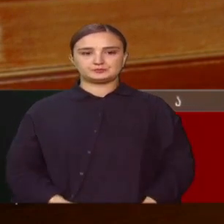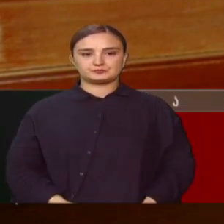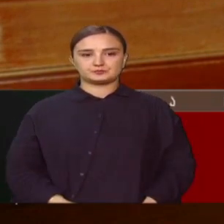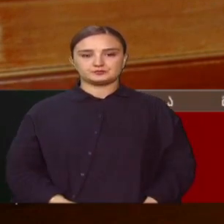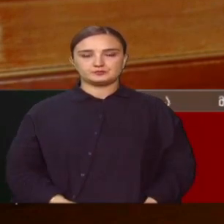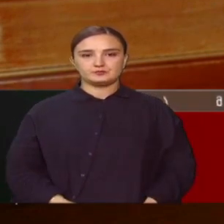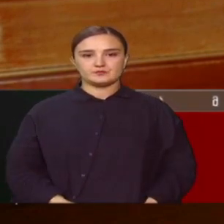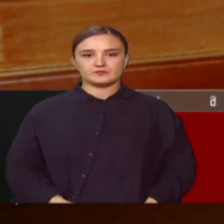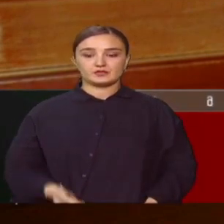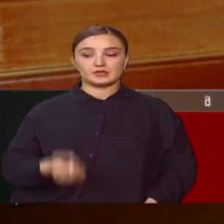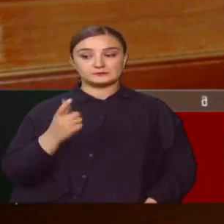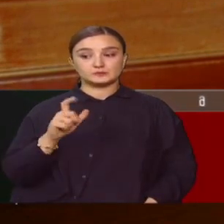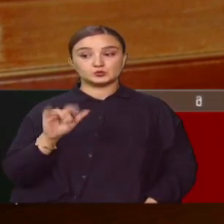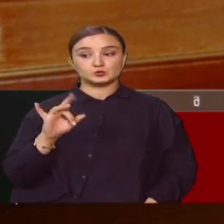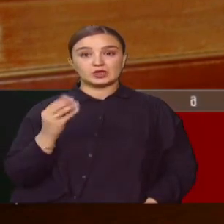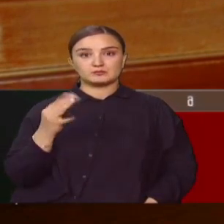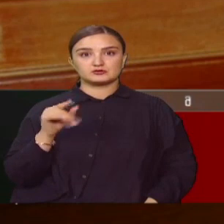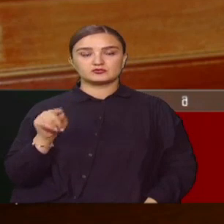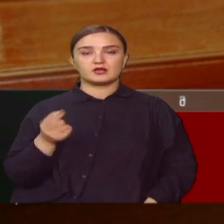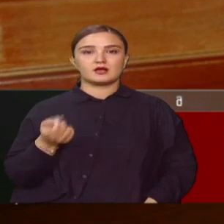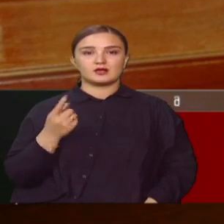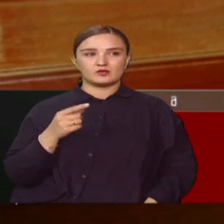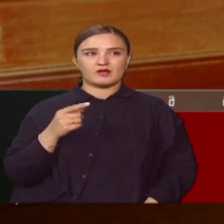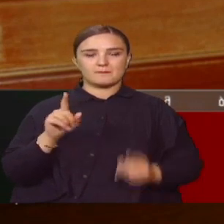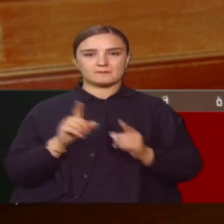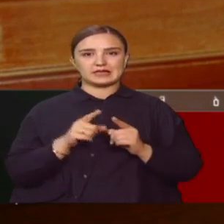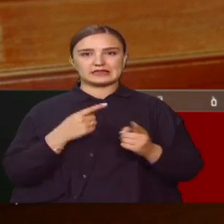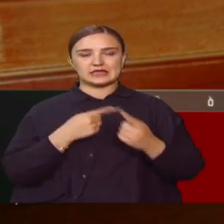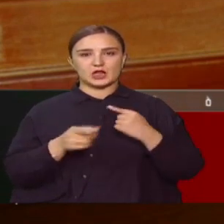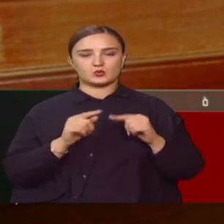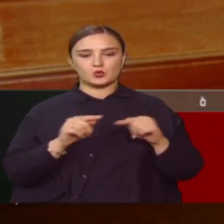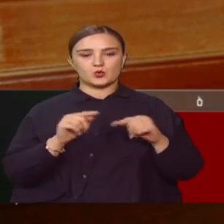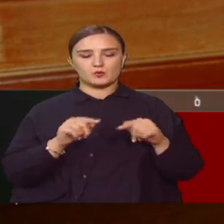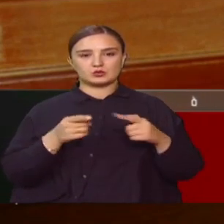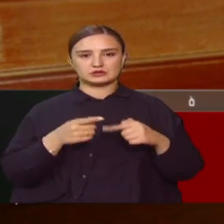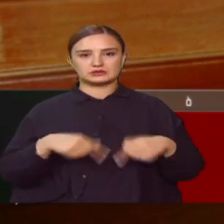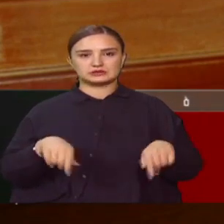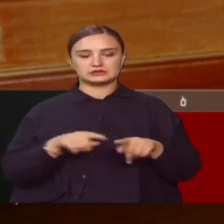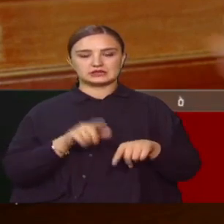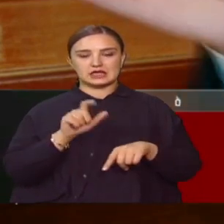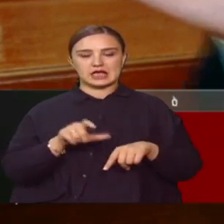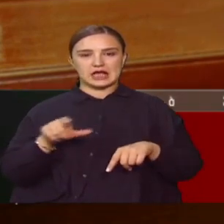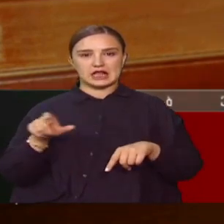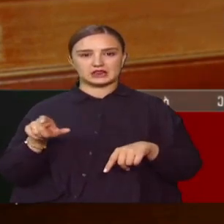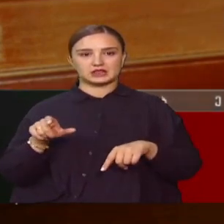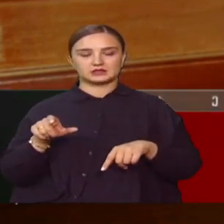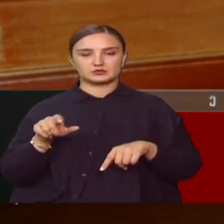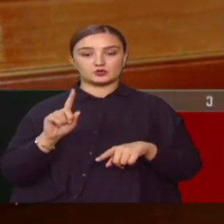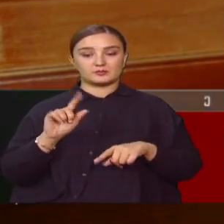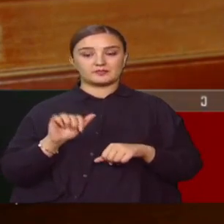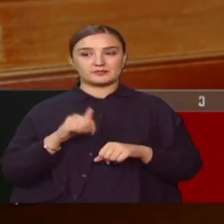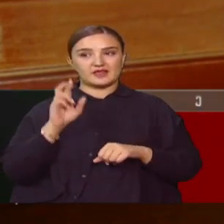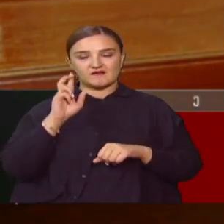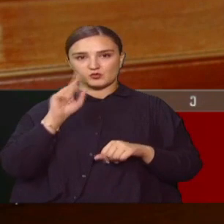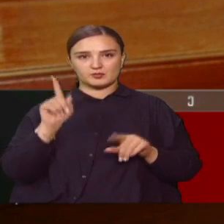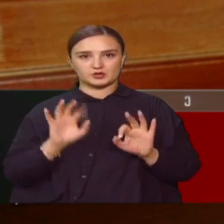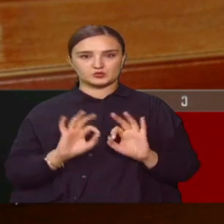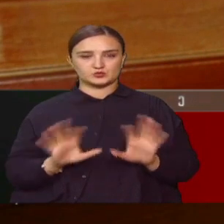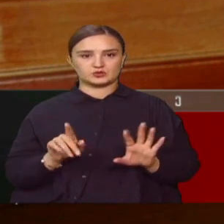სალომე ზურაბიშვილის ხათრით არის და ამ რადიკალური ოპოზიციის მოთხოვნით და ხალხის ხათრით არის თორე თავრობა რა